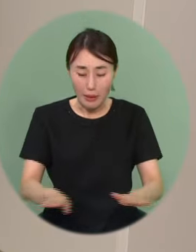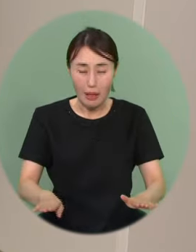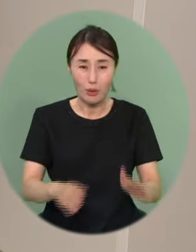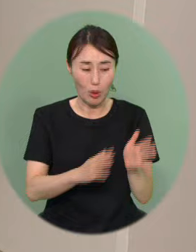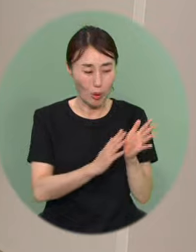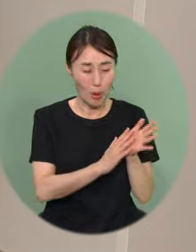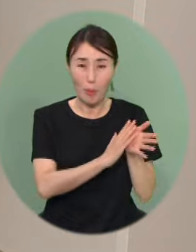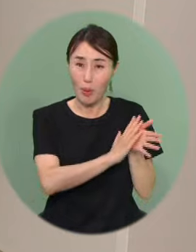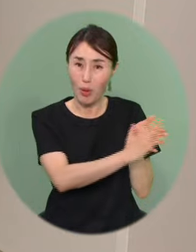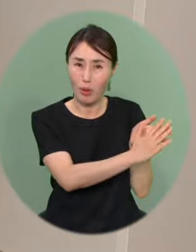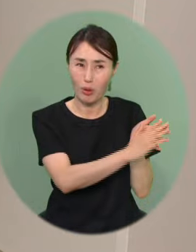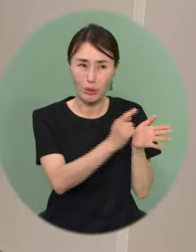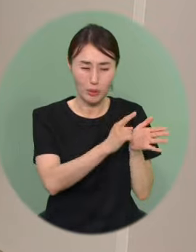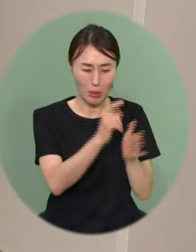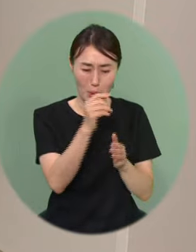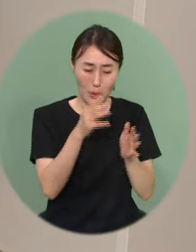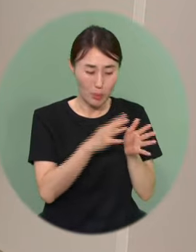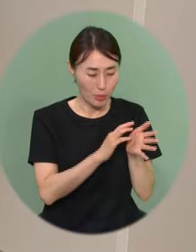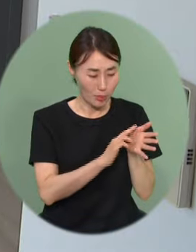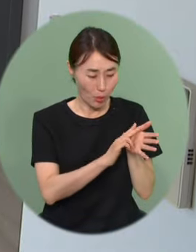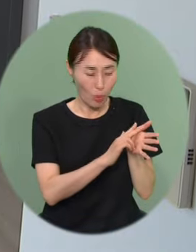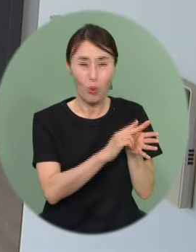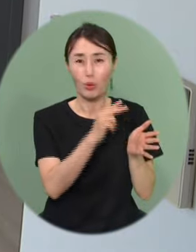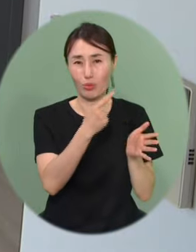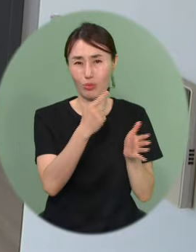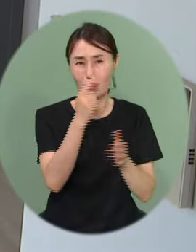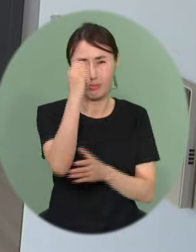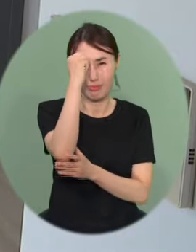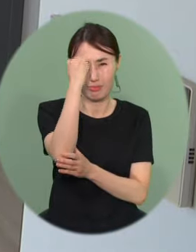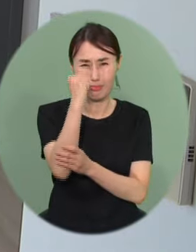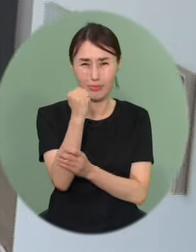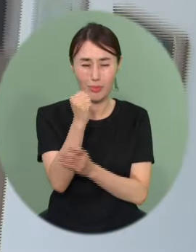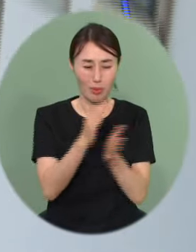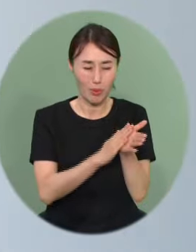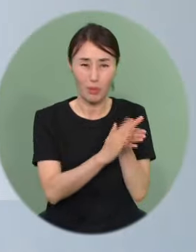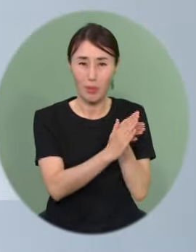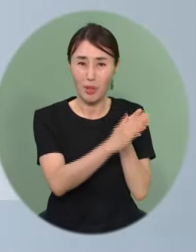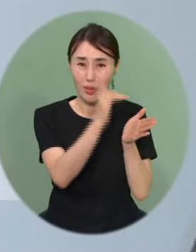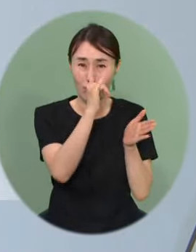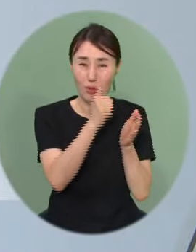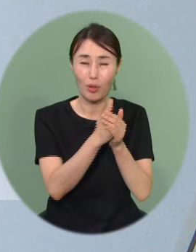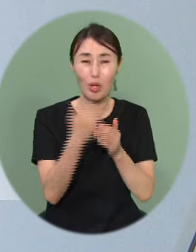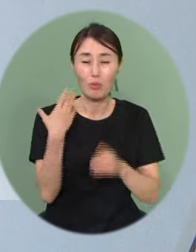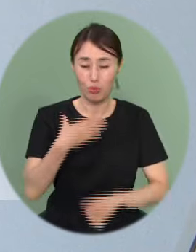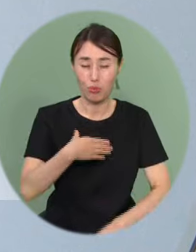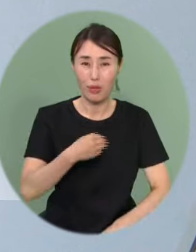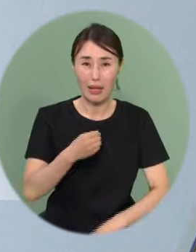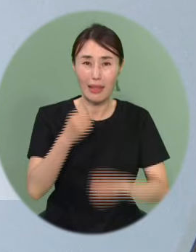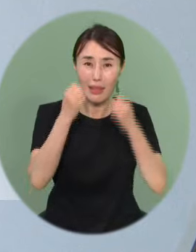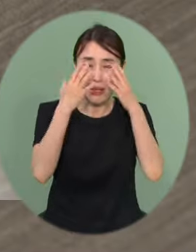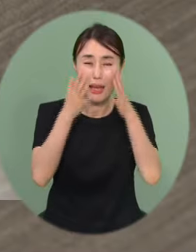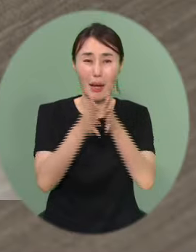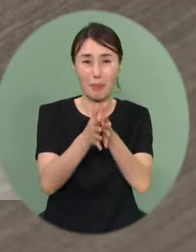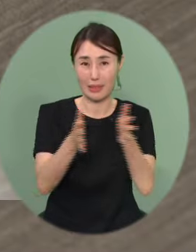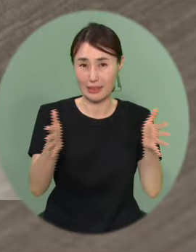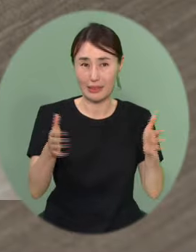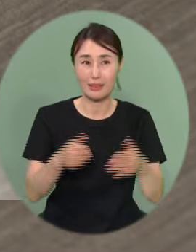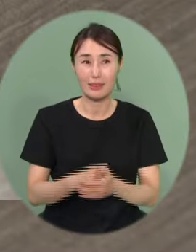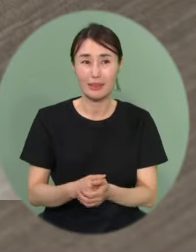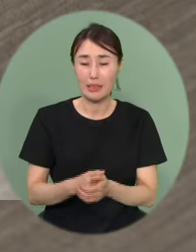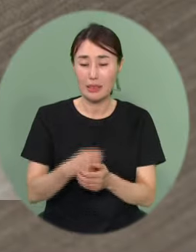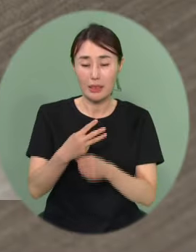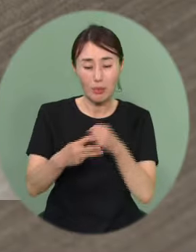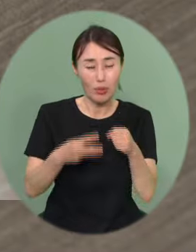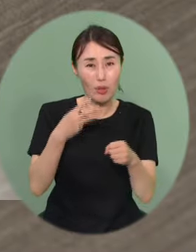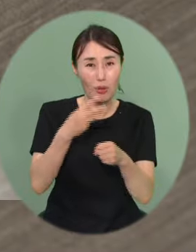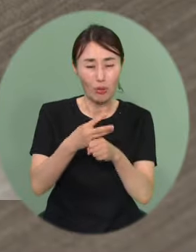틈새까지 곰팡이가 까맣게 피었습니다. 이곳은 무안군 오룡 이지구의 한 신축 아파트.